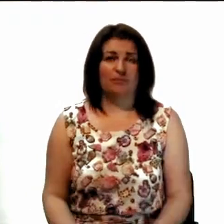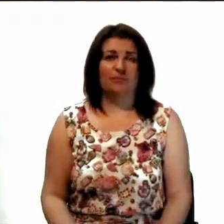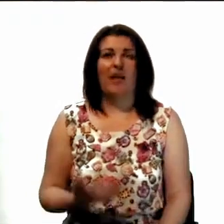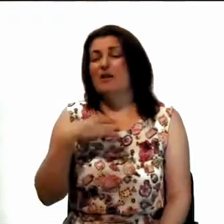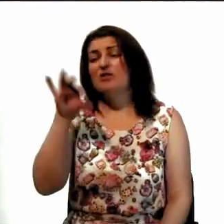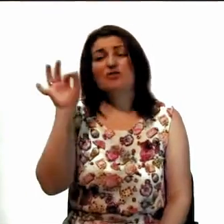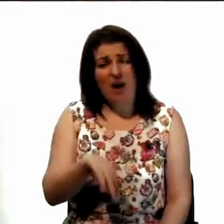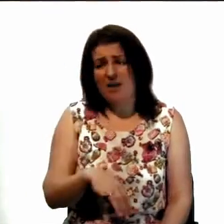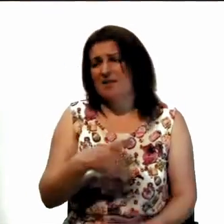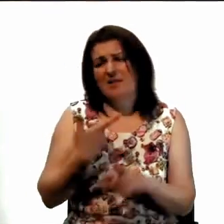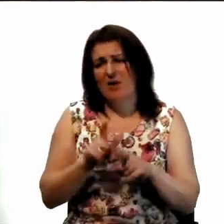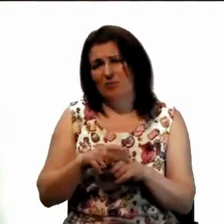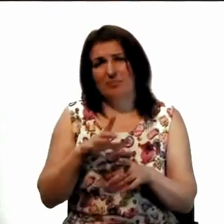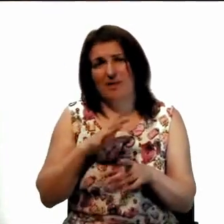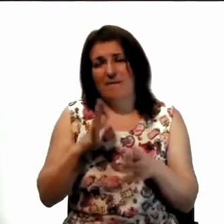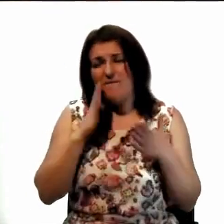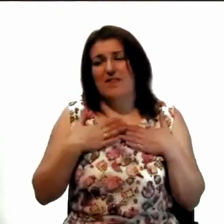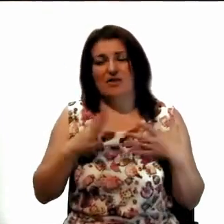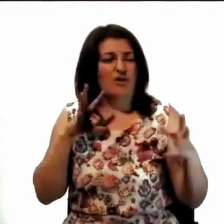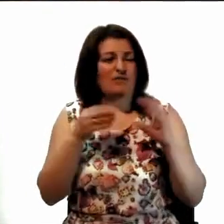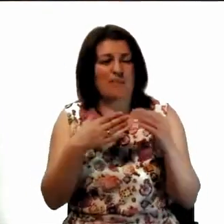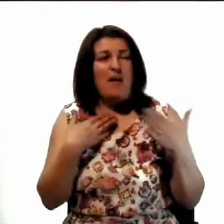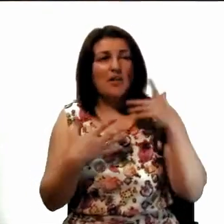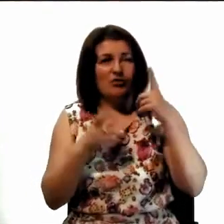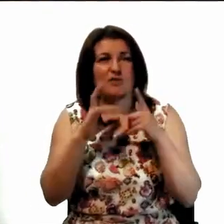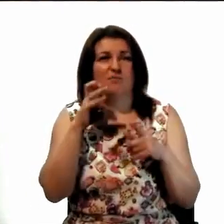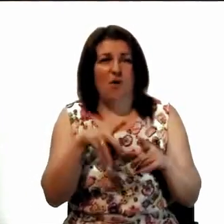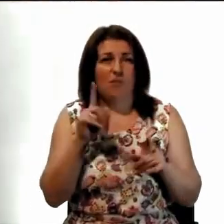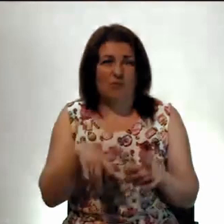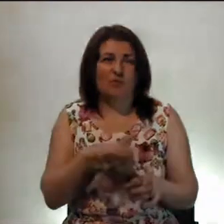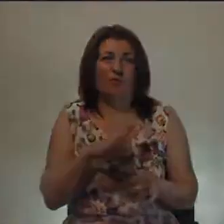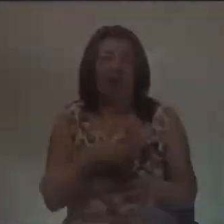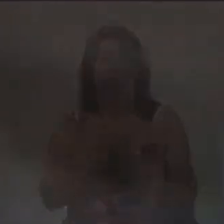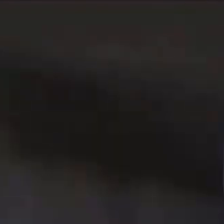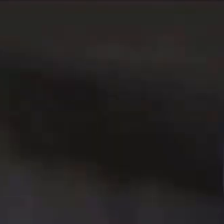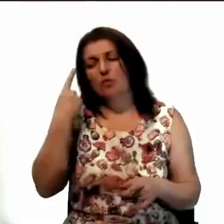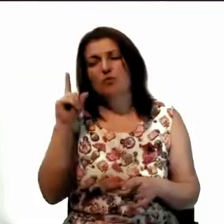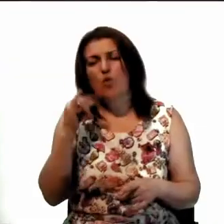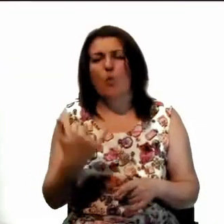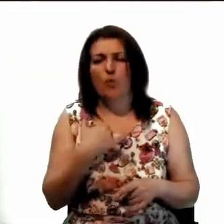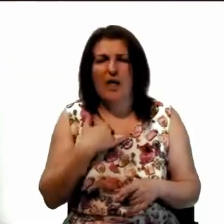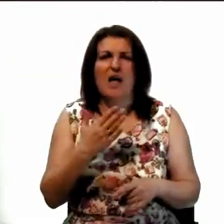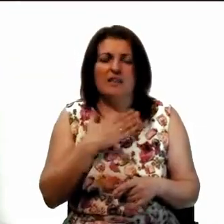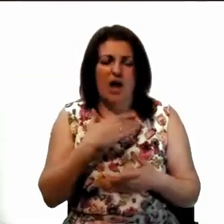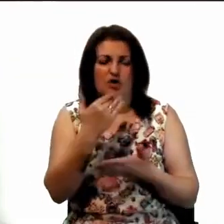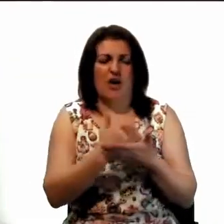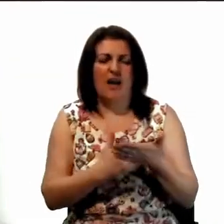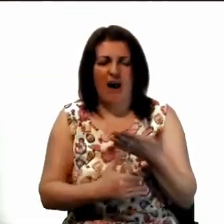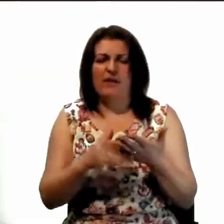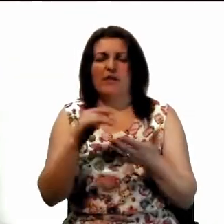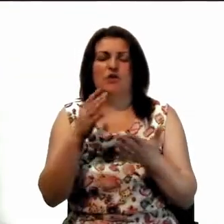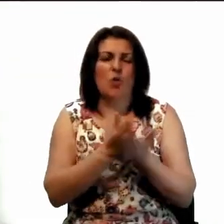Часто то же самое в наших взаимоотношениях с Богом. Мы думаем, что наш график служения,